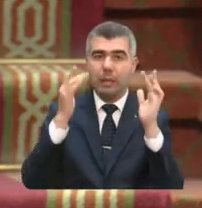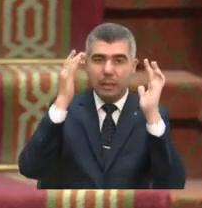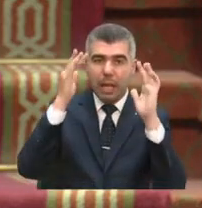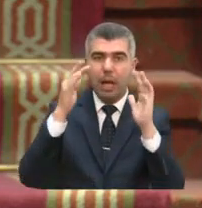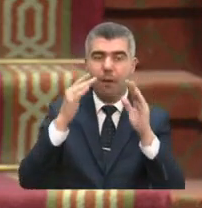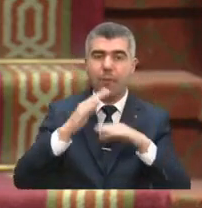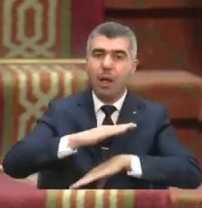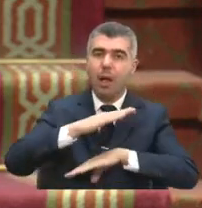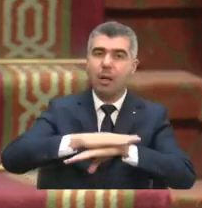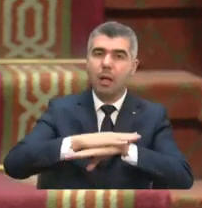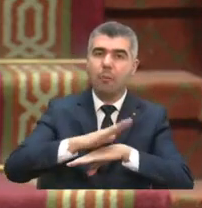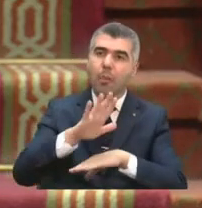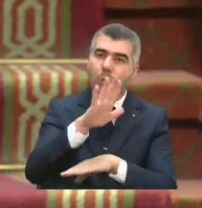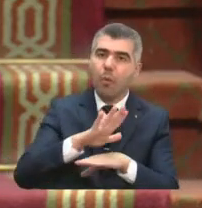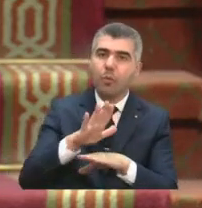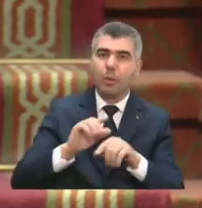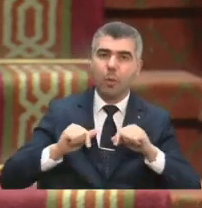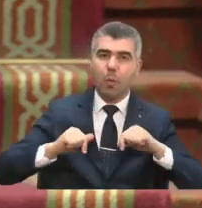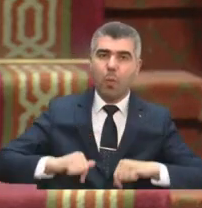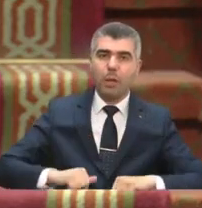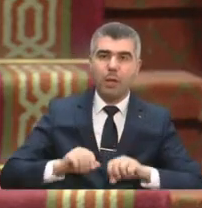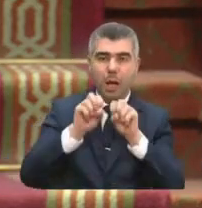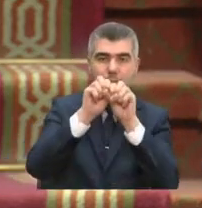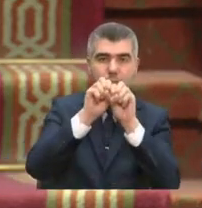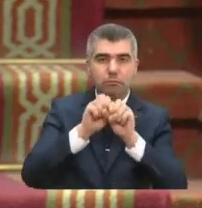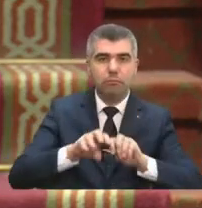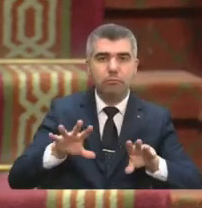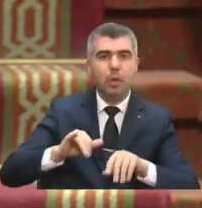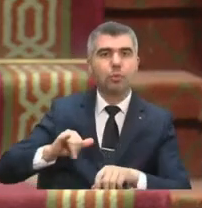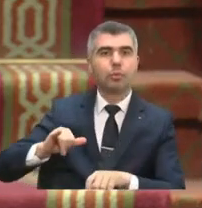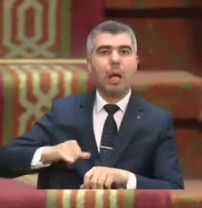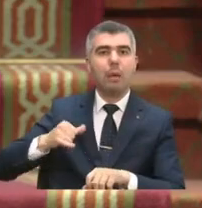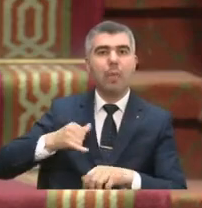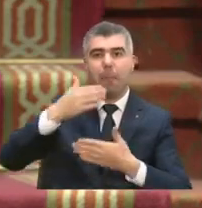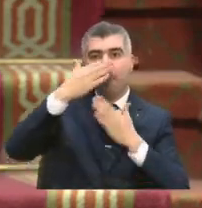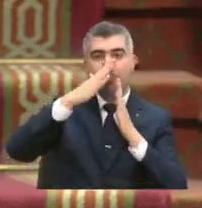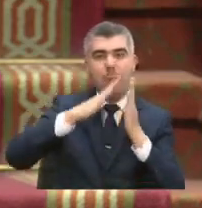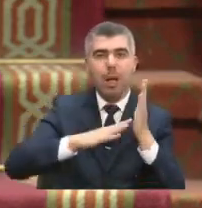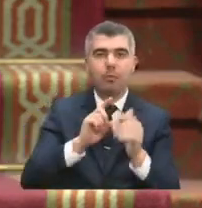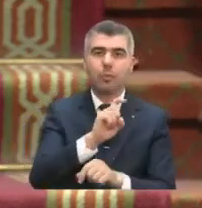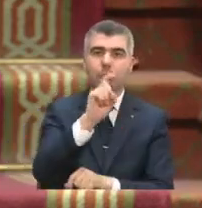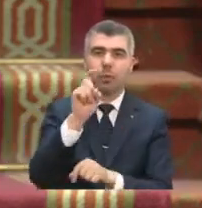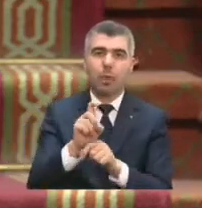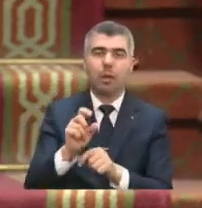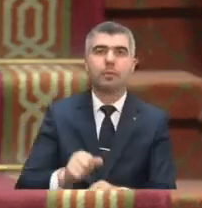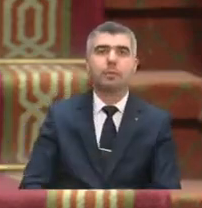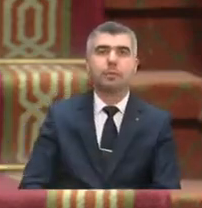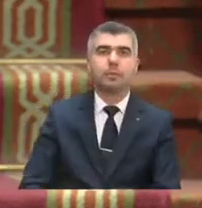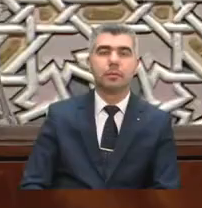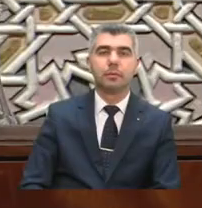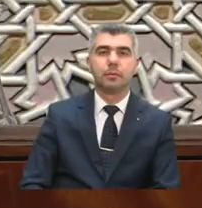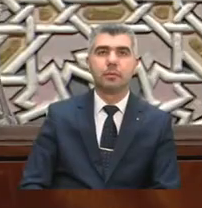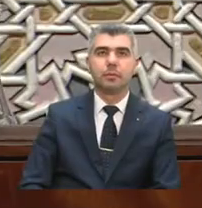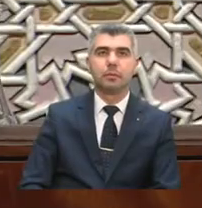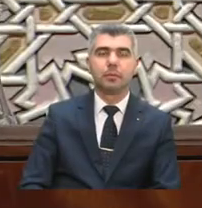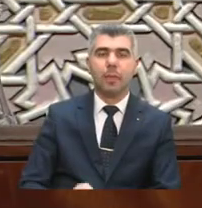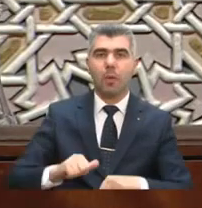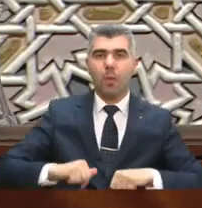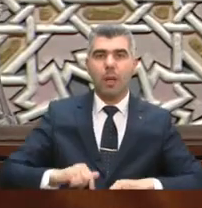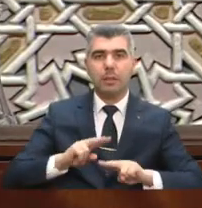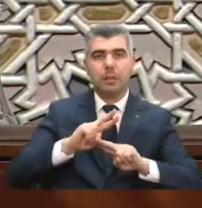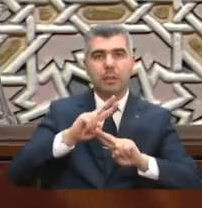والأخلاقي الذي تسعى وزارتكم لإشاعته بين الشباب المغربي نسائلكم. تفضلوا سيد